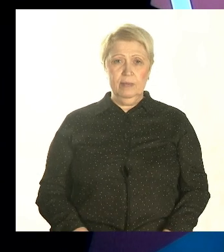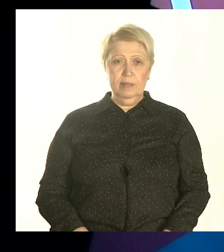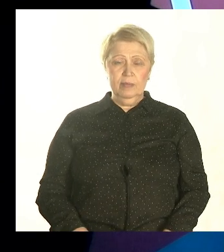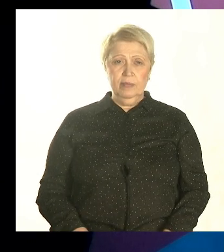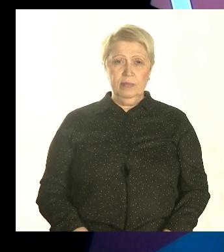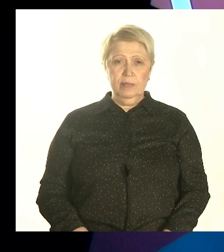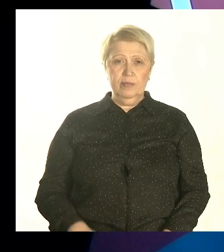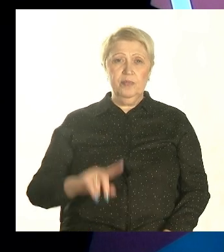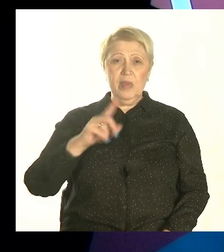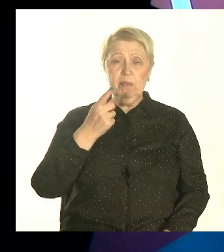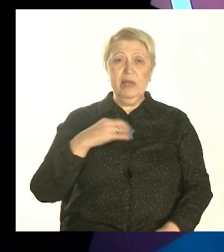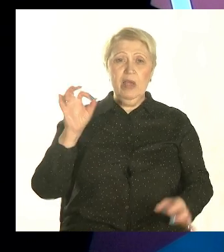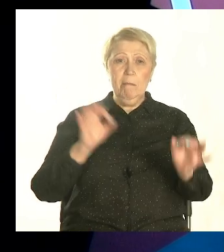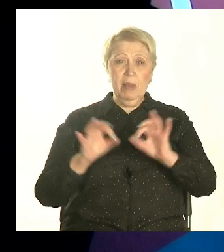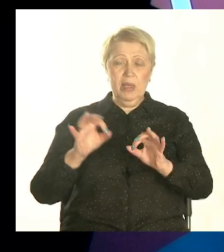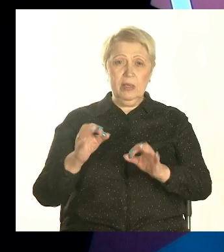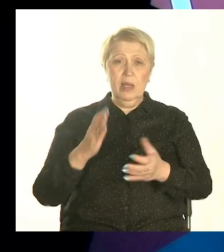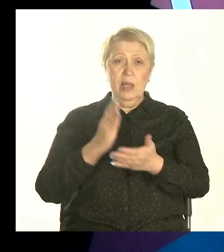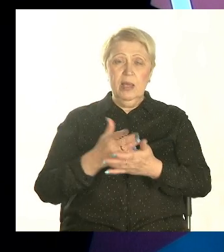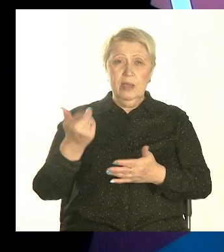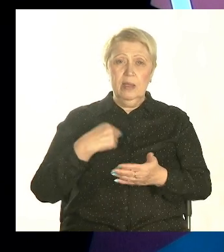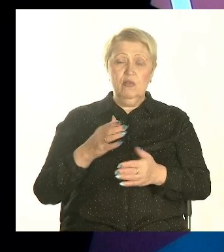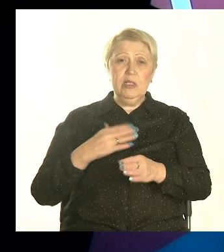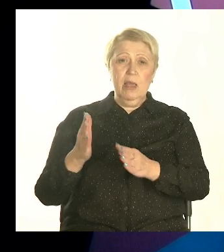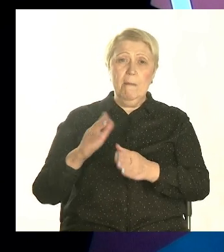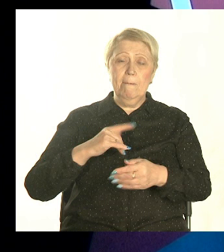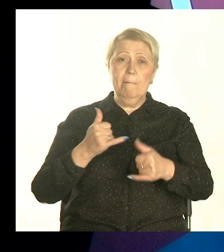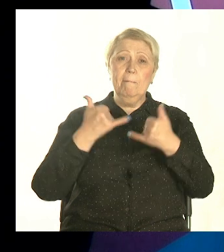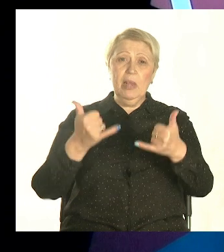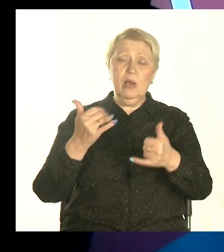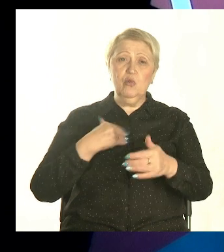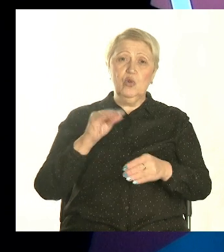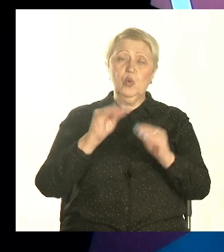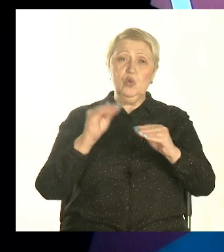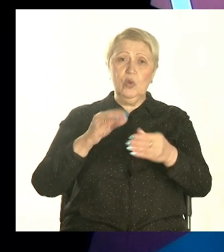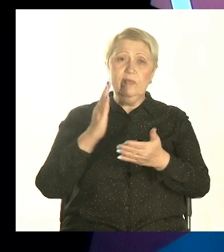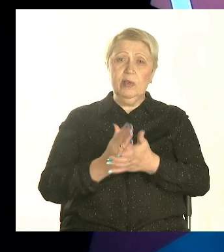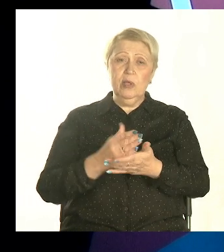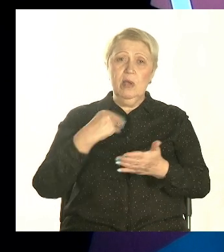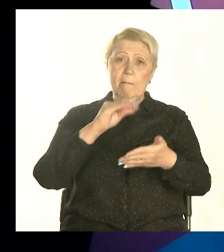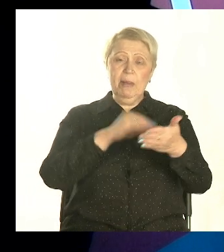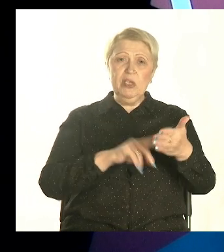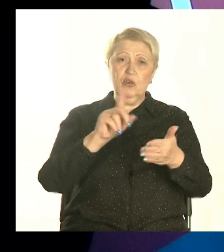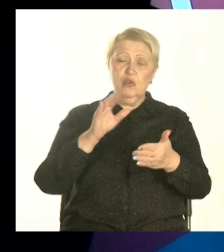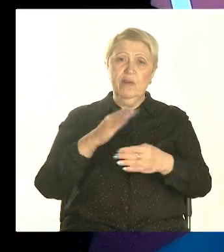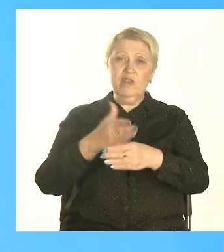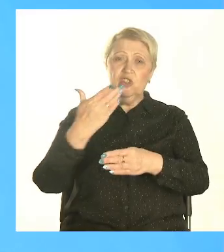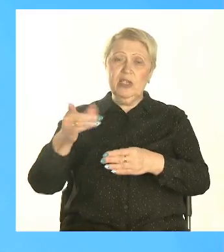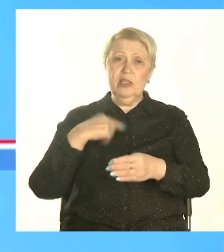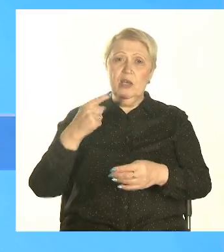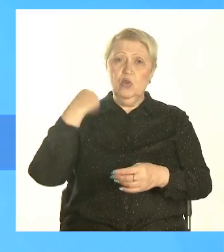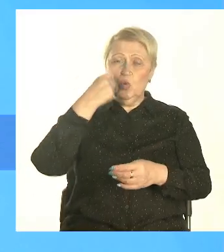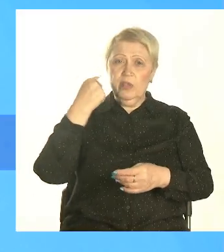Первый момент. У нас в правилах благоустройства города Хабаровска, которое утверждено администрацией города Хабаровска, прописано, что в части индивидуальных жилых